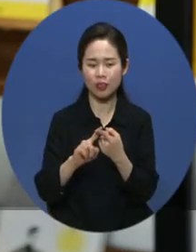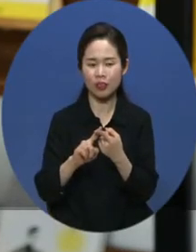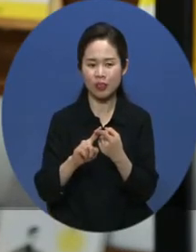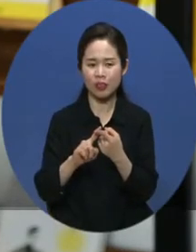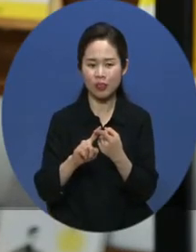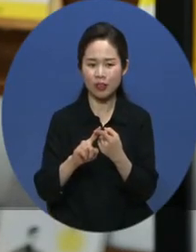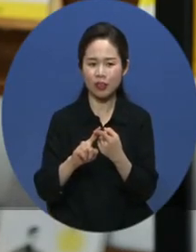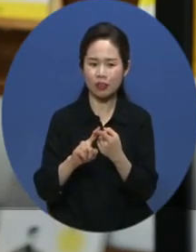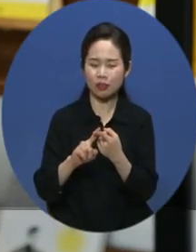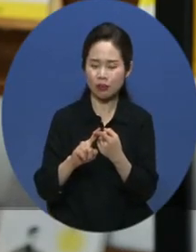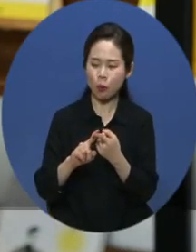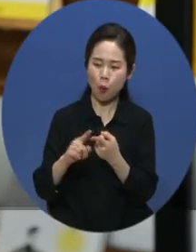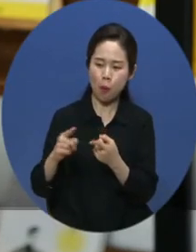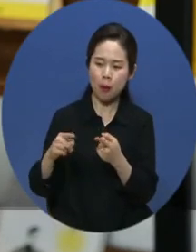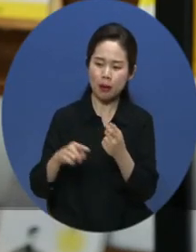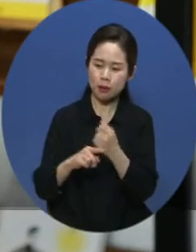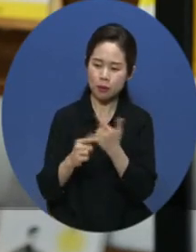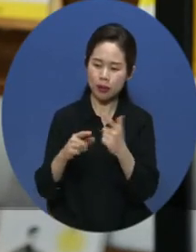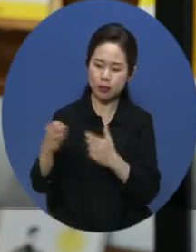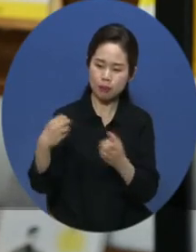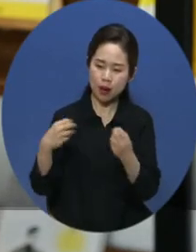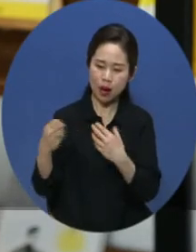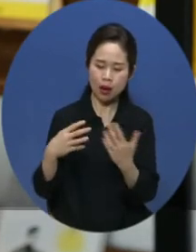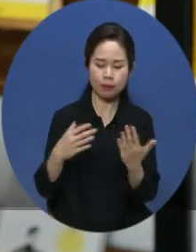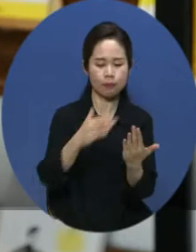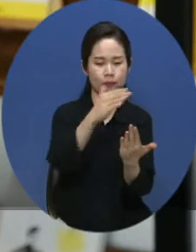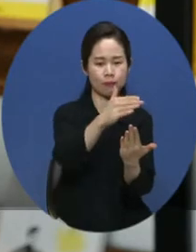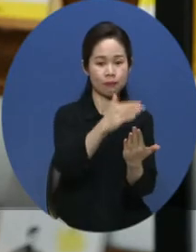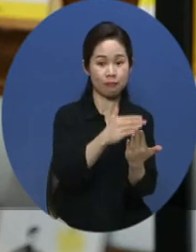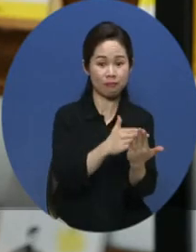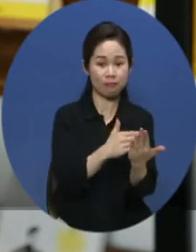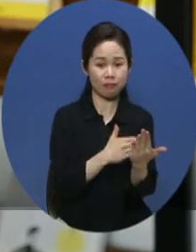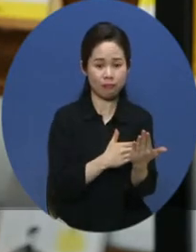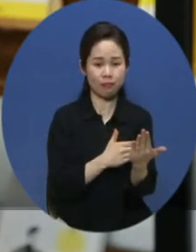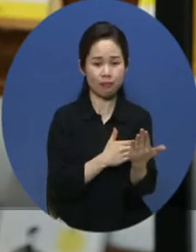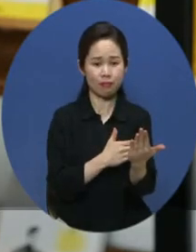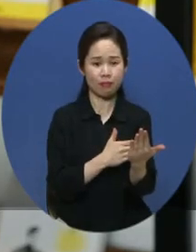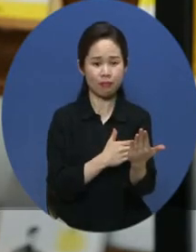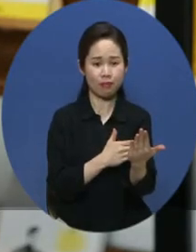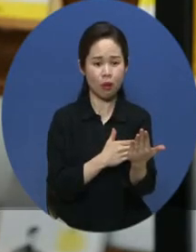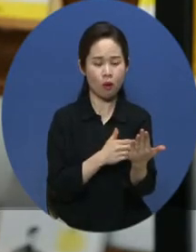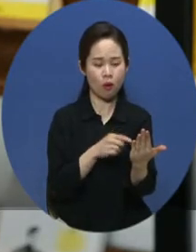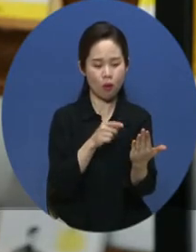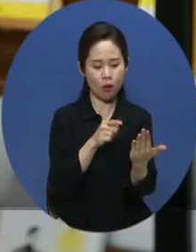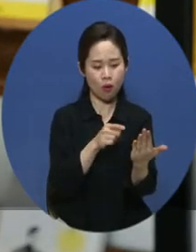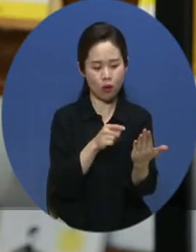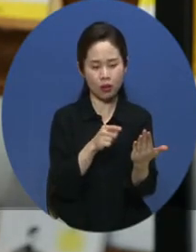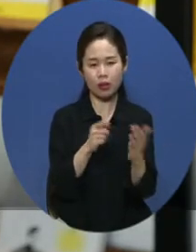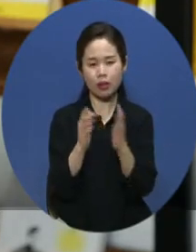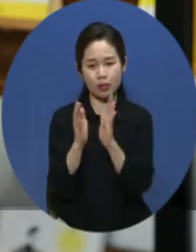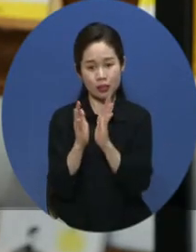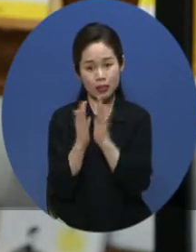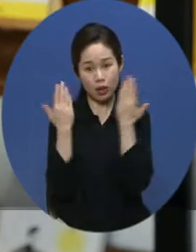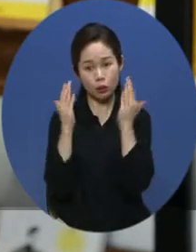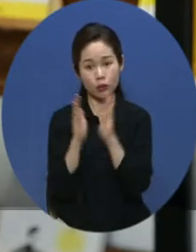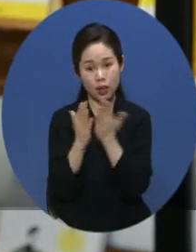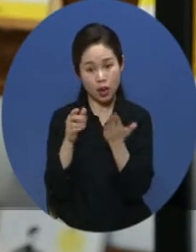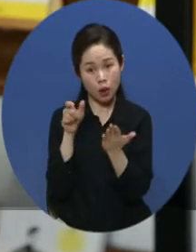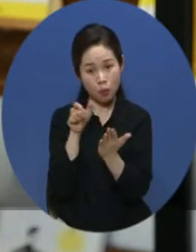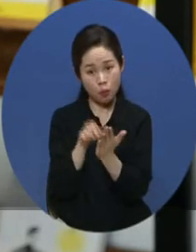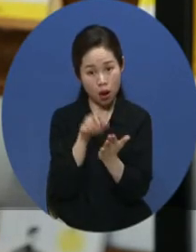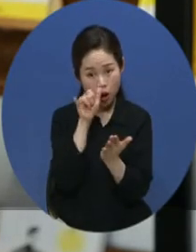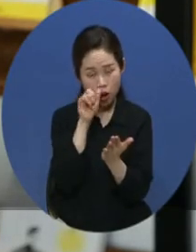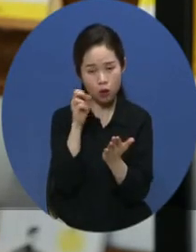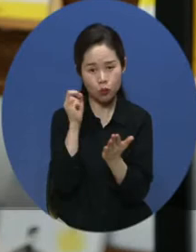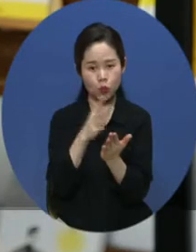이유를 말씀을 해주시면 이제 그 중에서 아까 말씀드렸던 것처럼 교과서에 수록되어 있는지 그리고 청소년